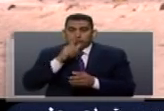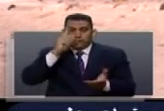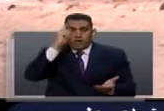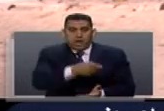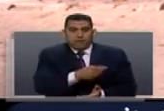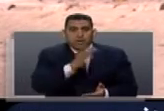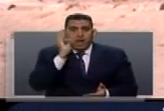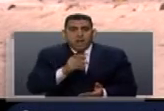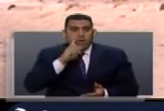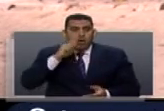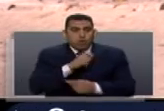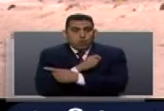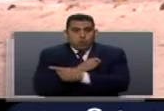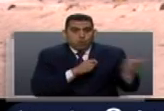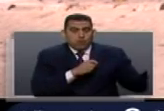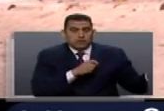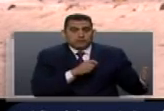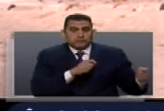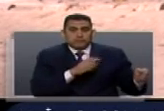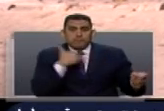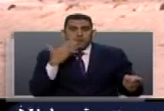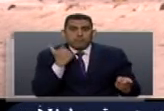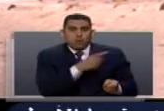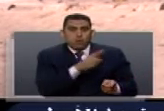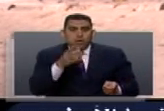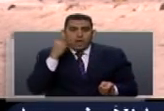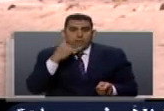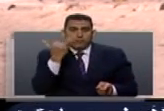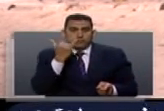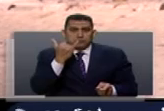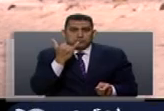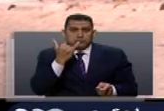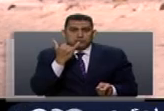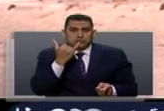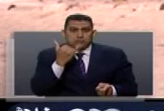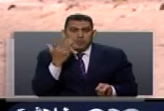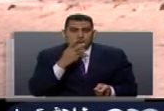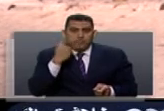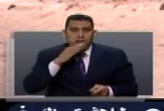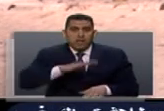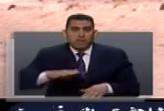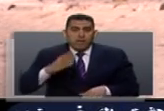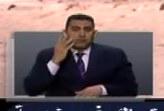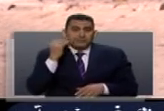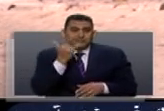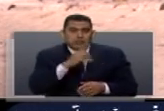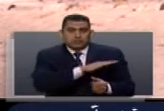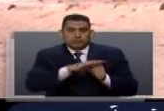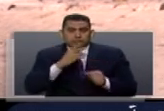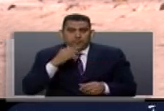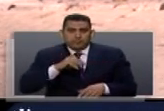قضى فيهم ان هم يعدم كل الرجاله وكل من نبتت له شعر ال العانه من